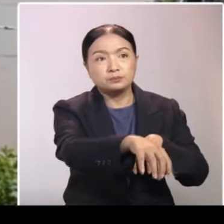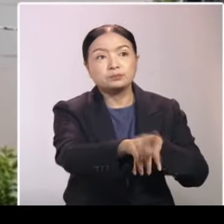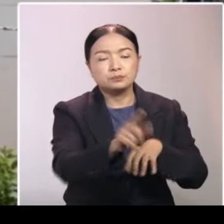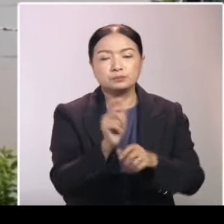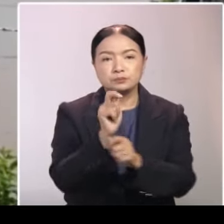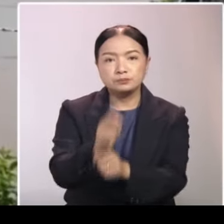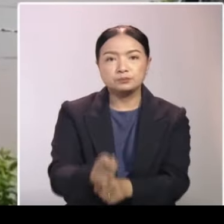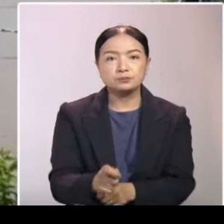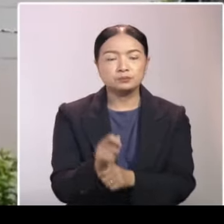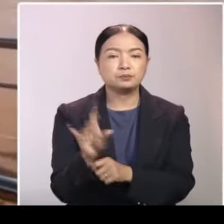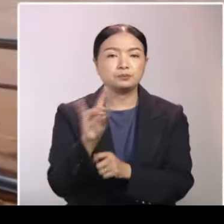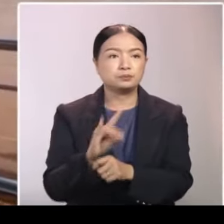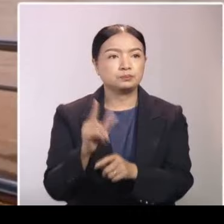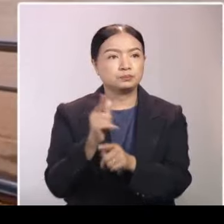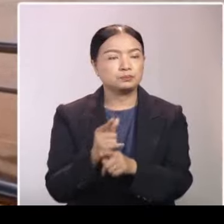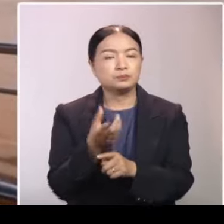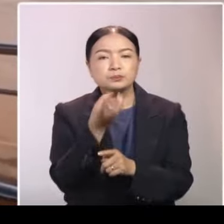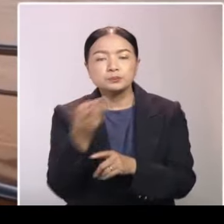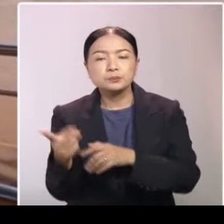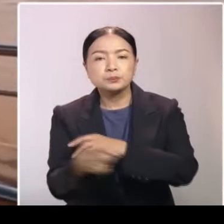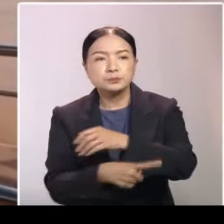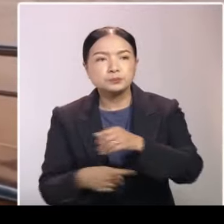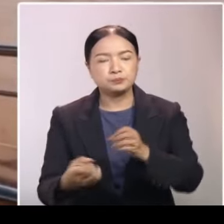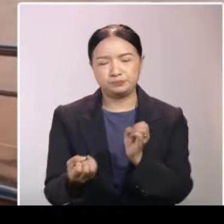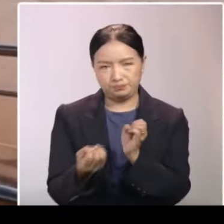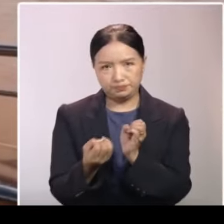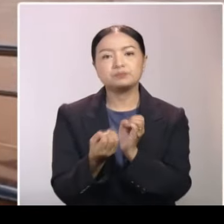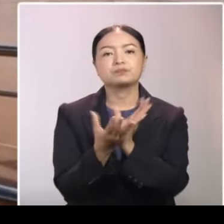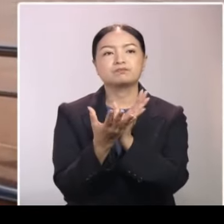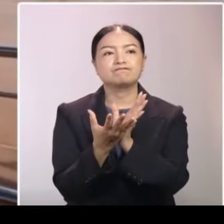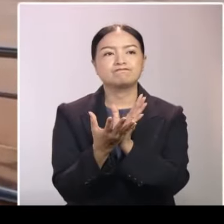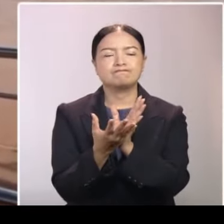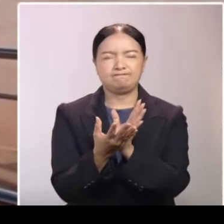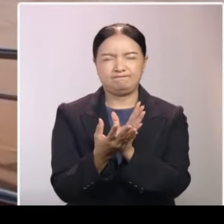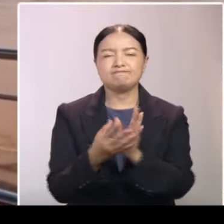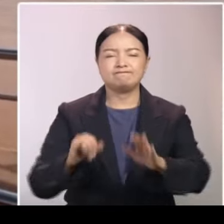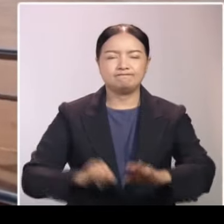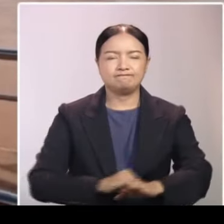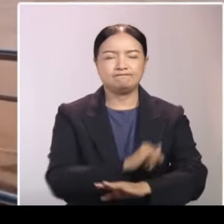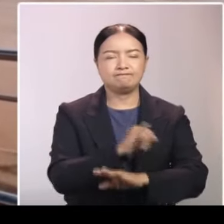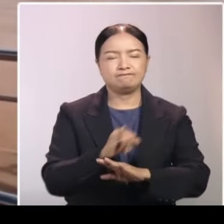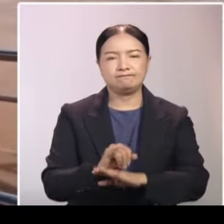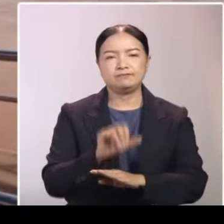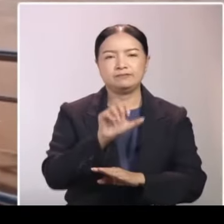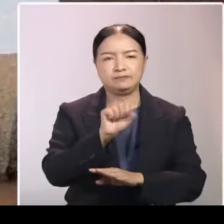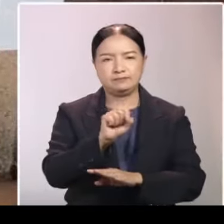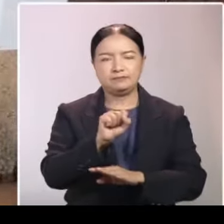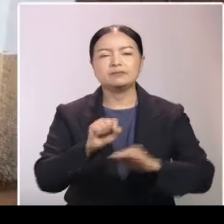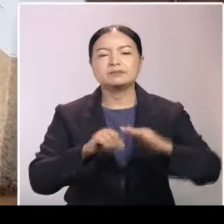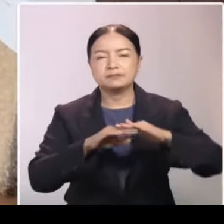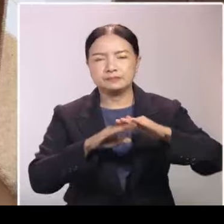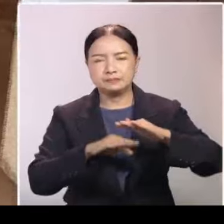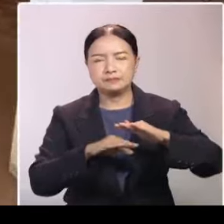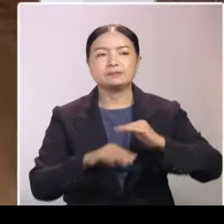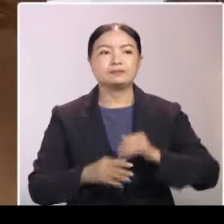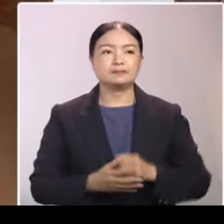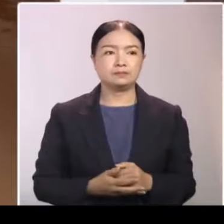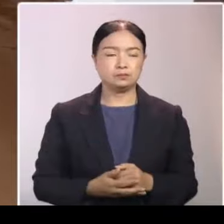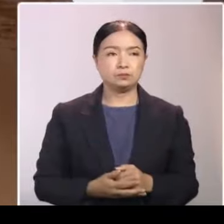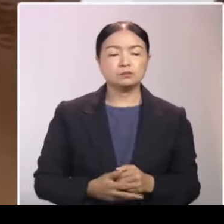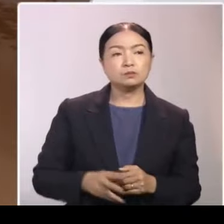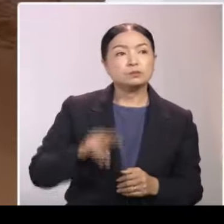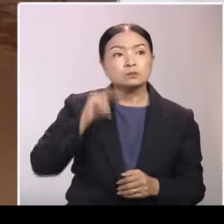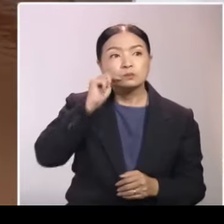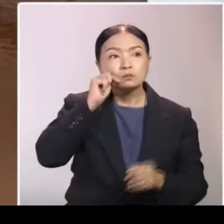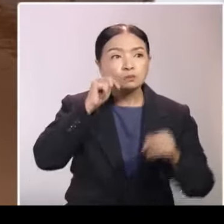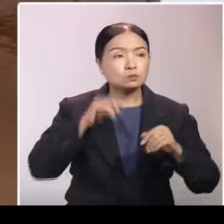ที่การเกษตรปสุสัตว์นาข้าวได้รับผลกระทบเกือบแสนไร่นะฮะหากระดับน้ำโขงไม่ลดเนี่ยจะขยาย